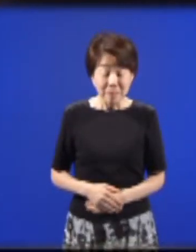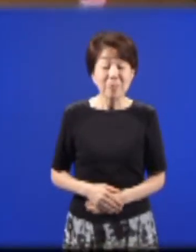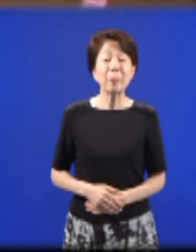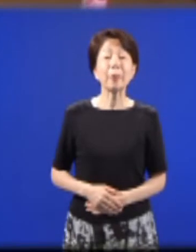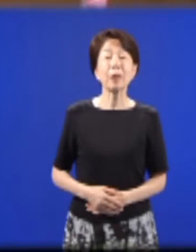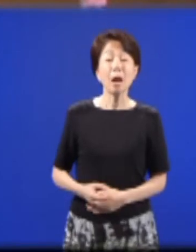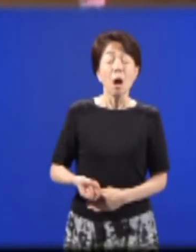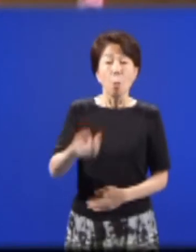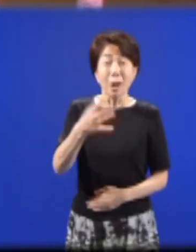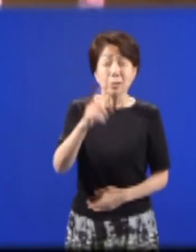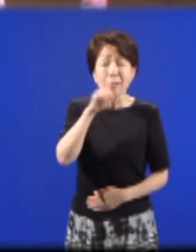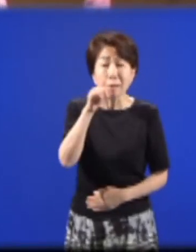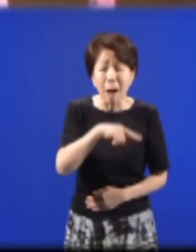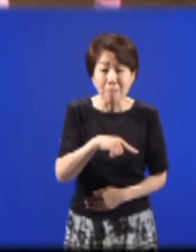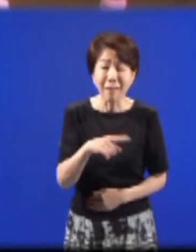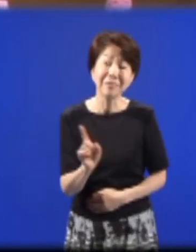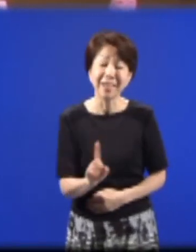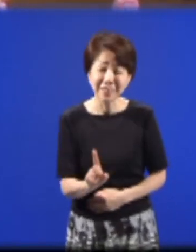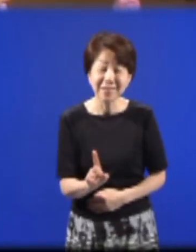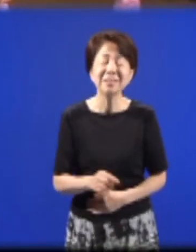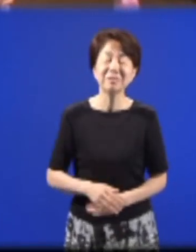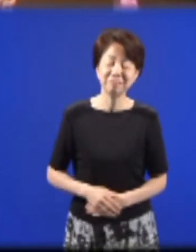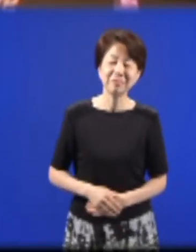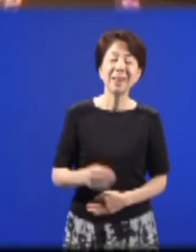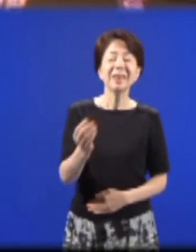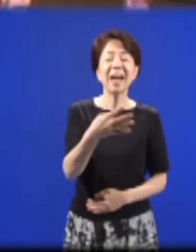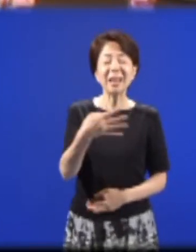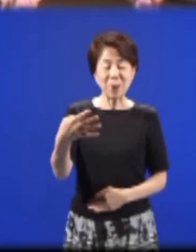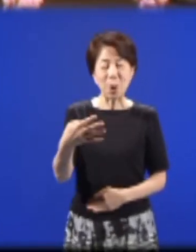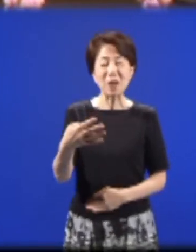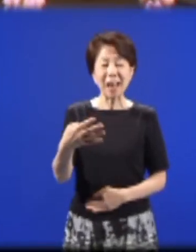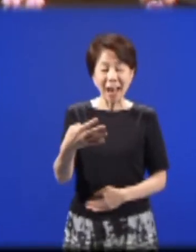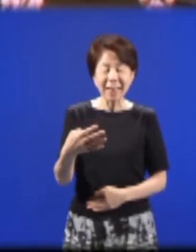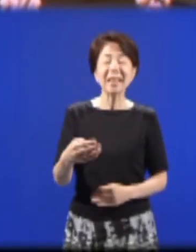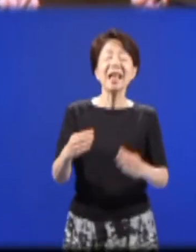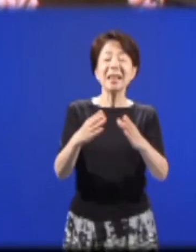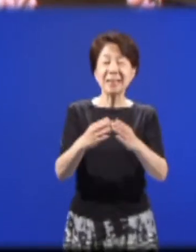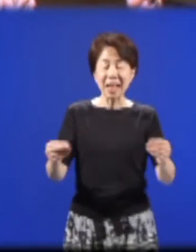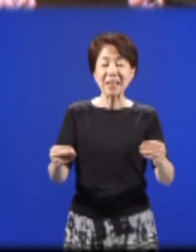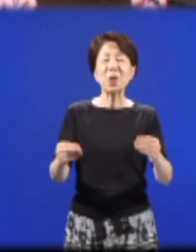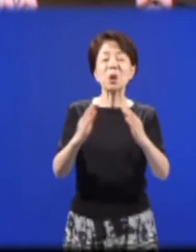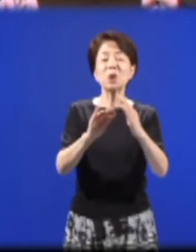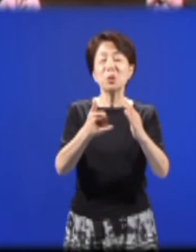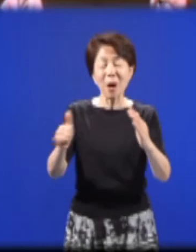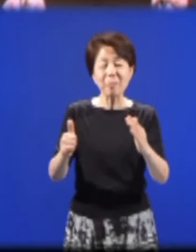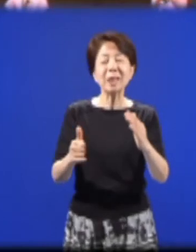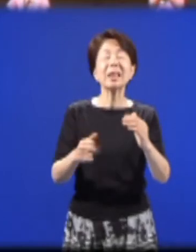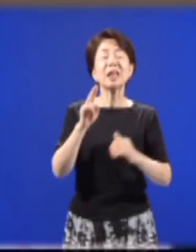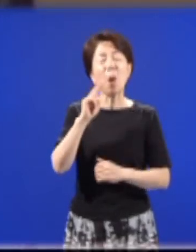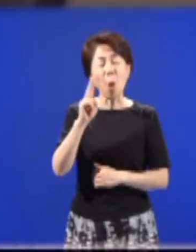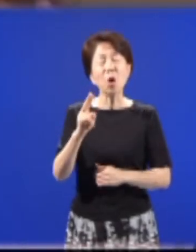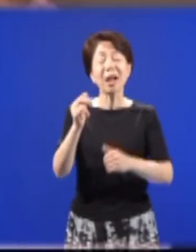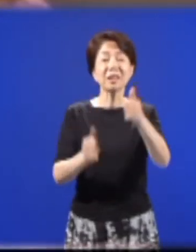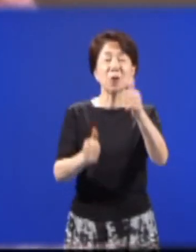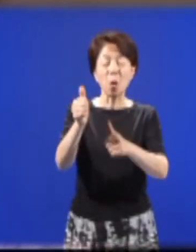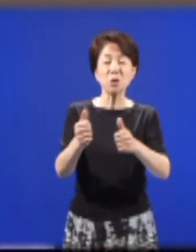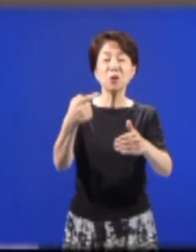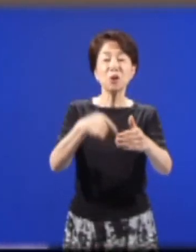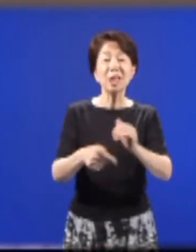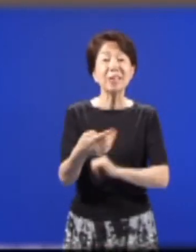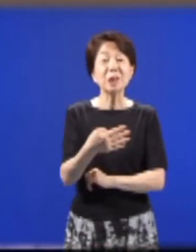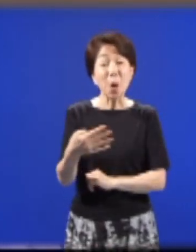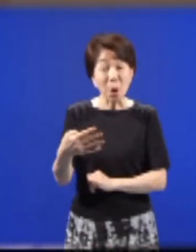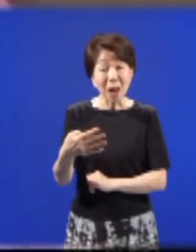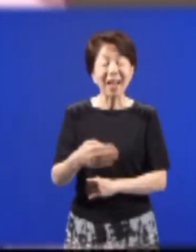そして忘れちゃいけないのが第4回全国ファミリー音楽コンクール in 四日